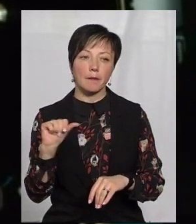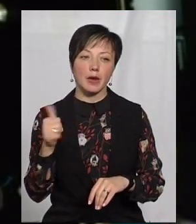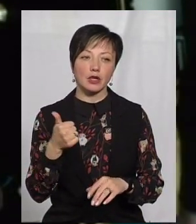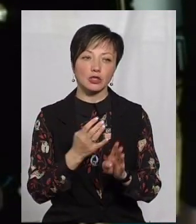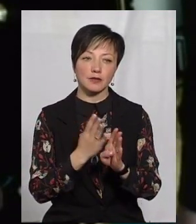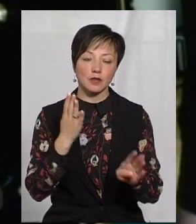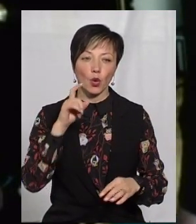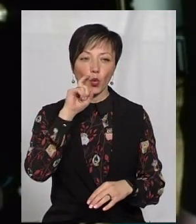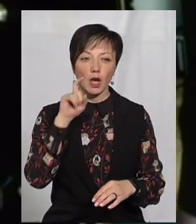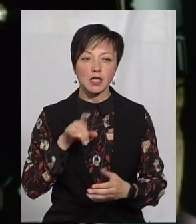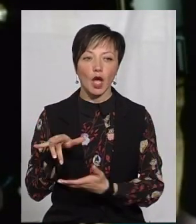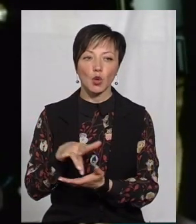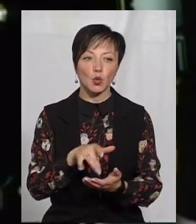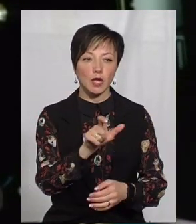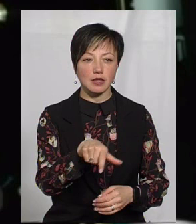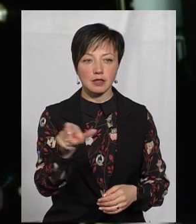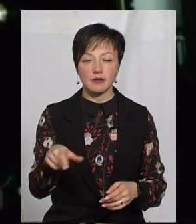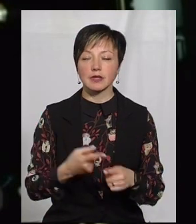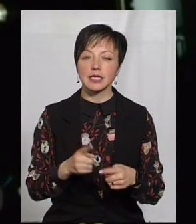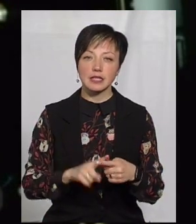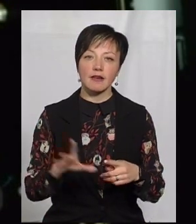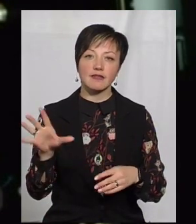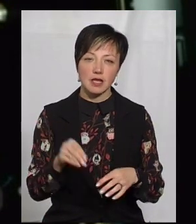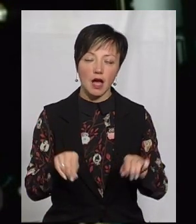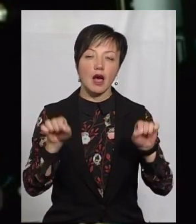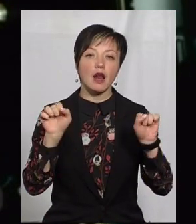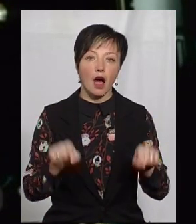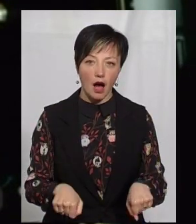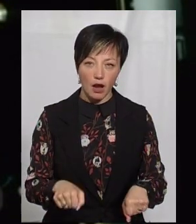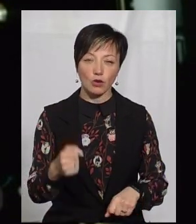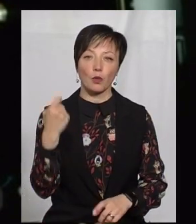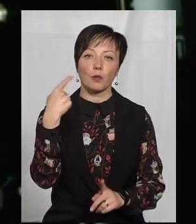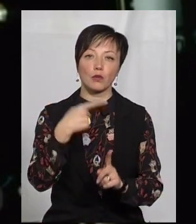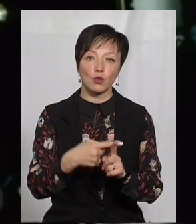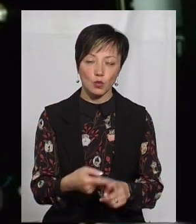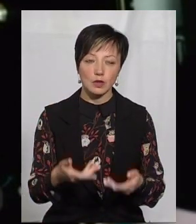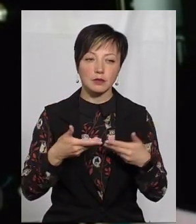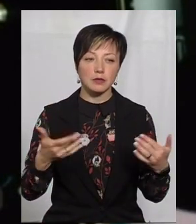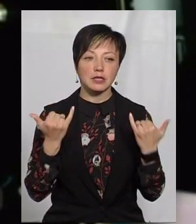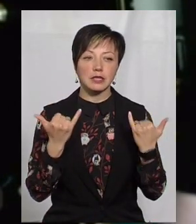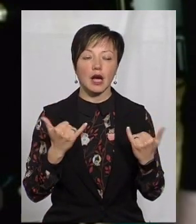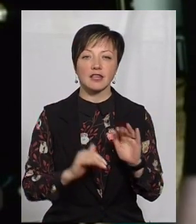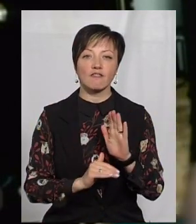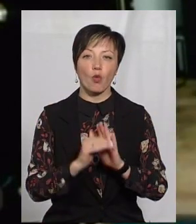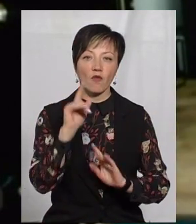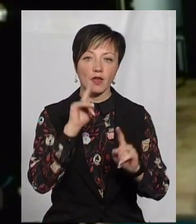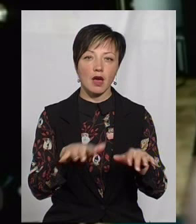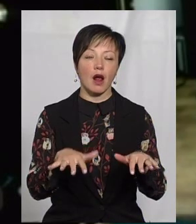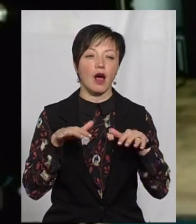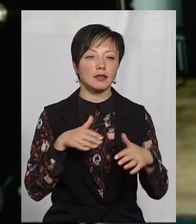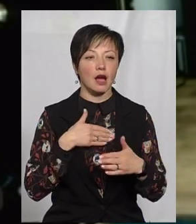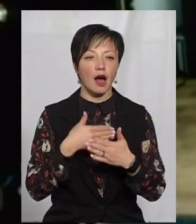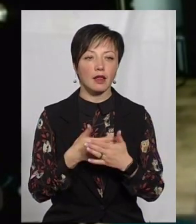все, українських туристів. Тому це все реально. Більш того, ми зараз в Верховній Раді